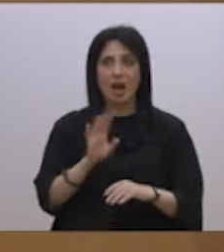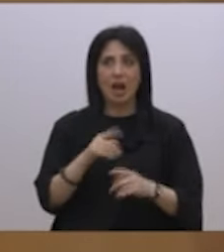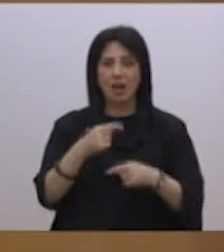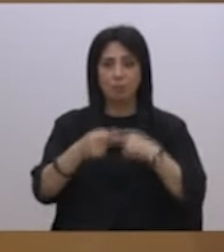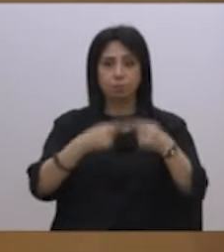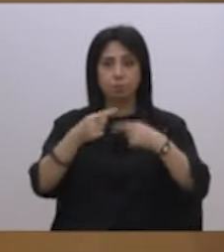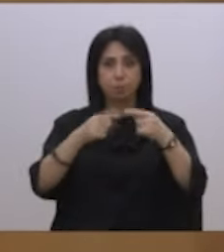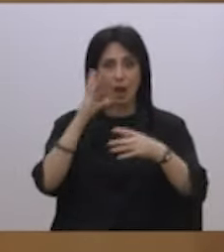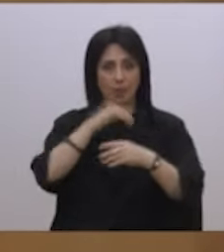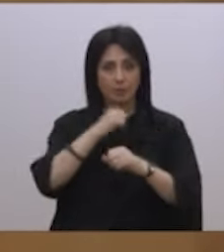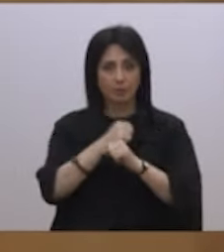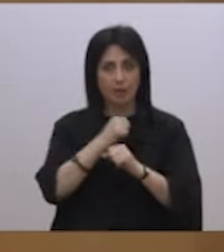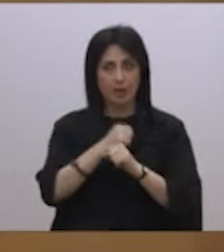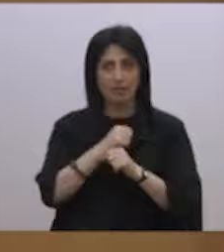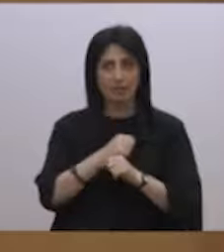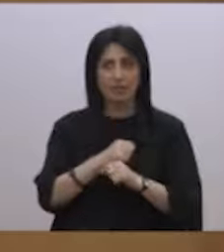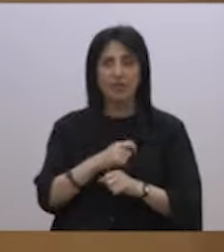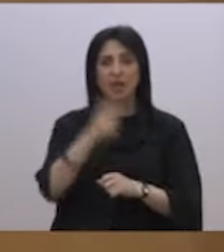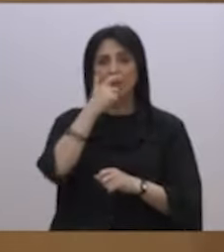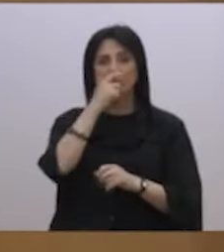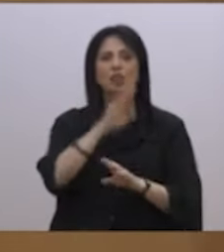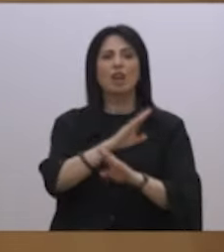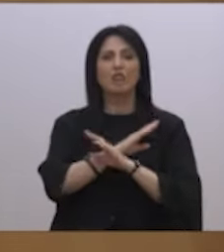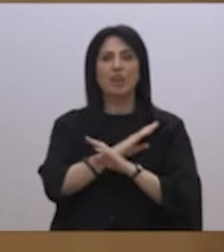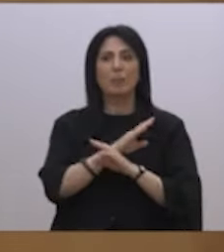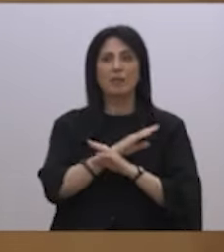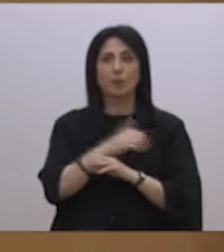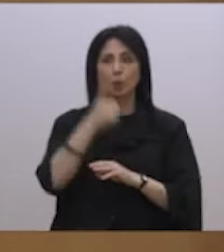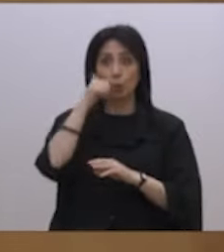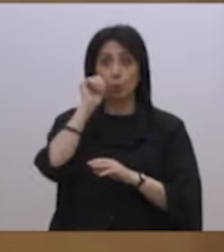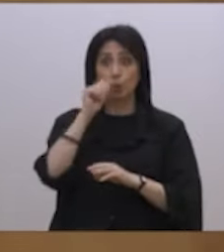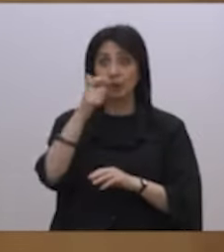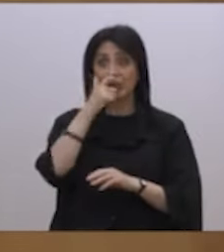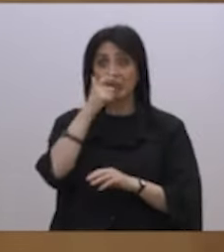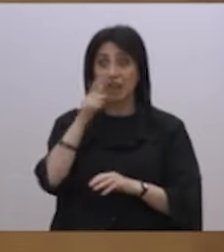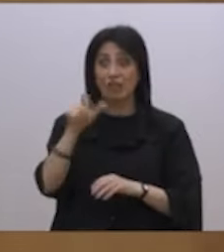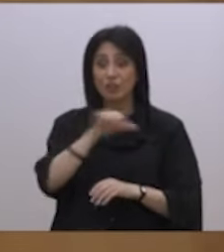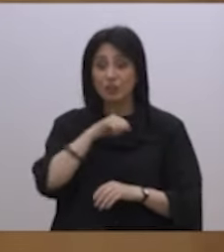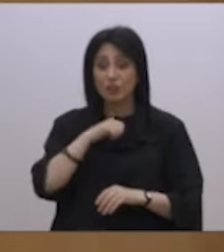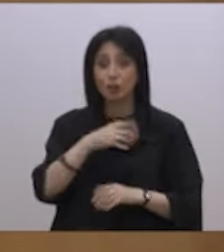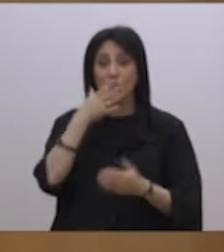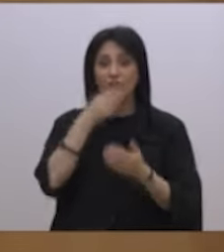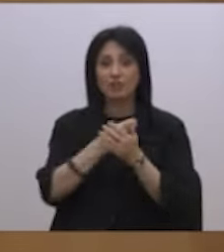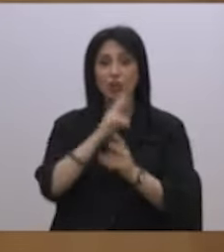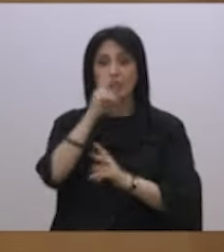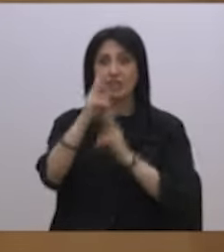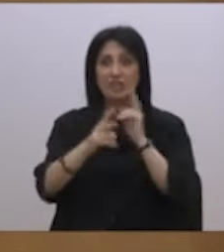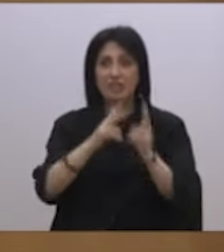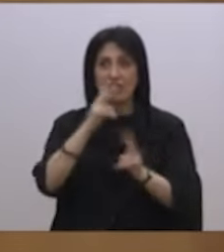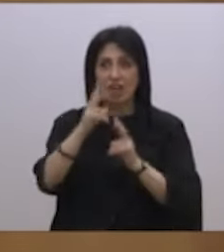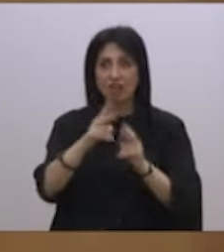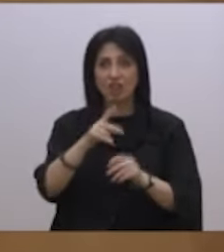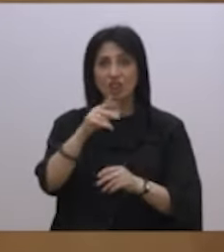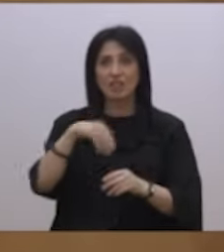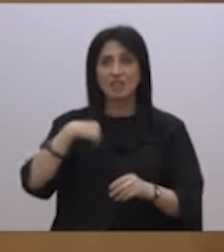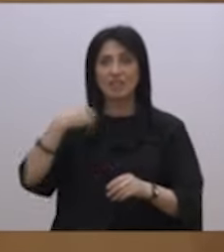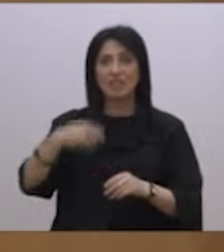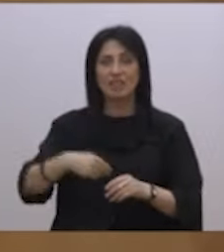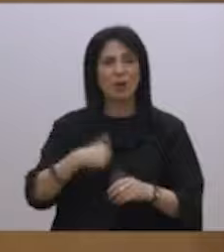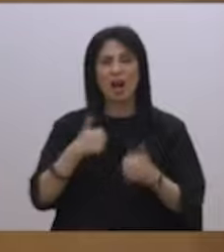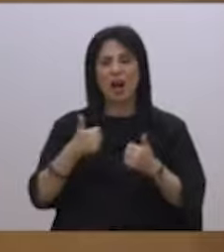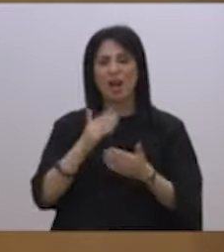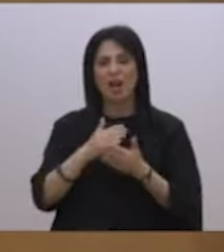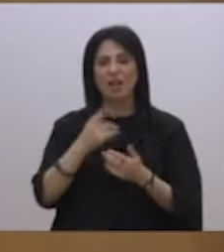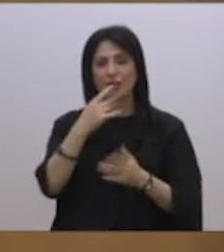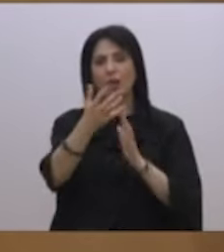ხელა მოახერხეს მაშინ. მიშა კვდება და მიშამ გუშინ გამოიტანა სააკაშვილმა, მიხეილ სააკაშვილმა გუშინ კეთილი ინება და აღარ კვდები, კარგად ვარო